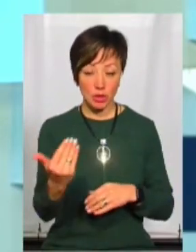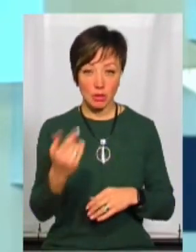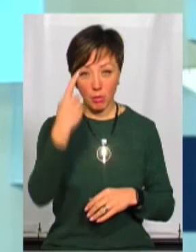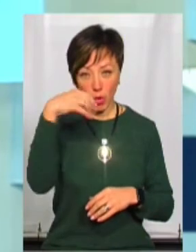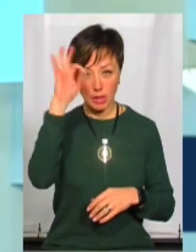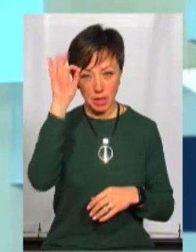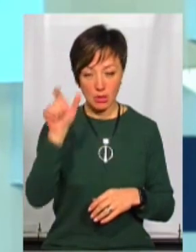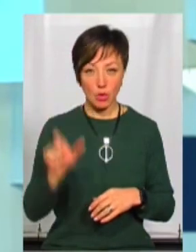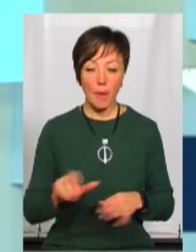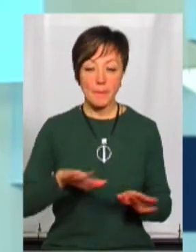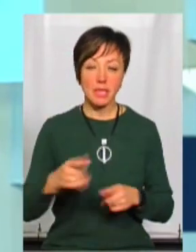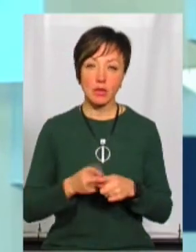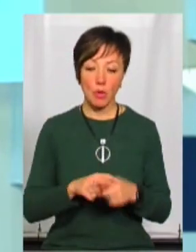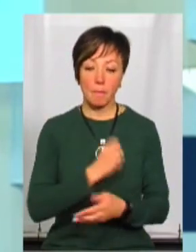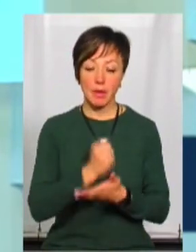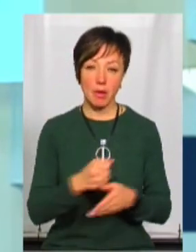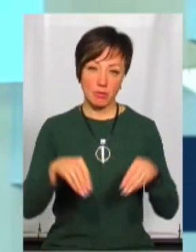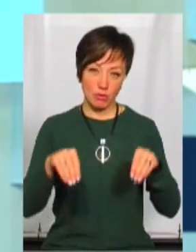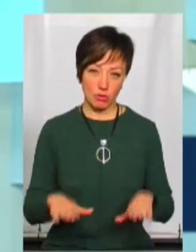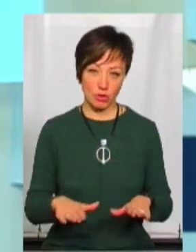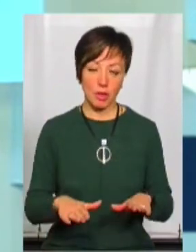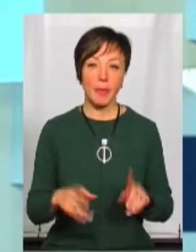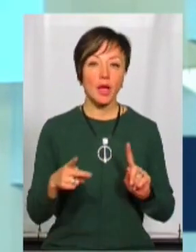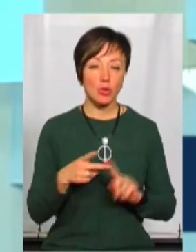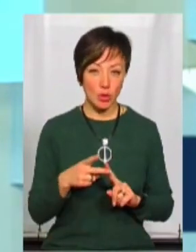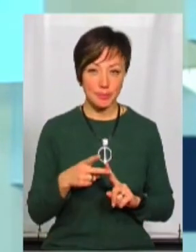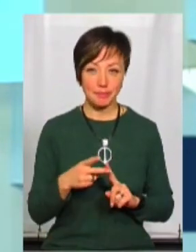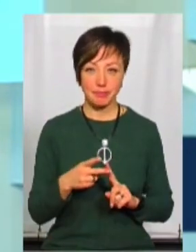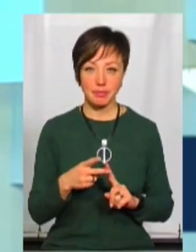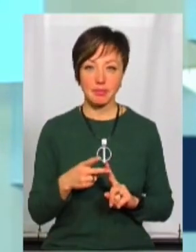поліцейського? І після цього вже приймається рішення. Друге,